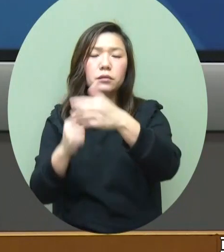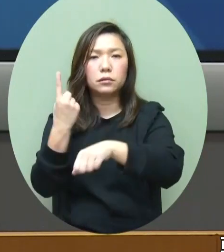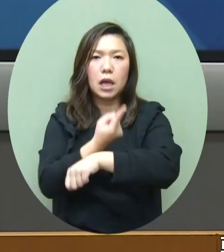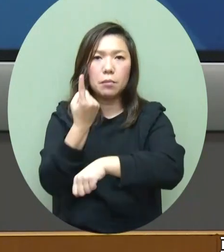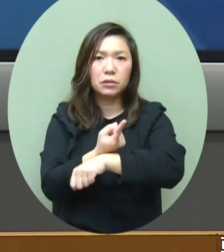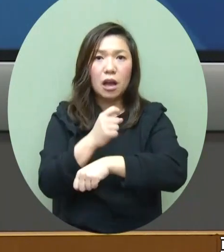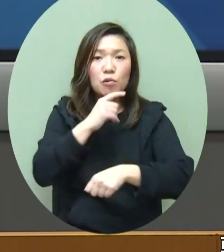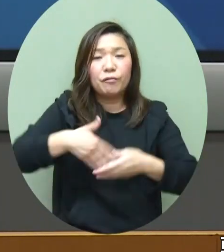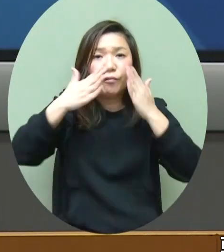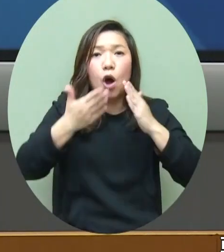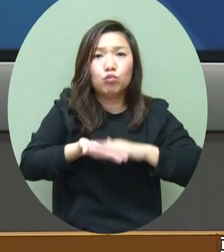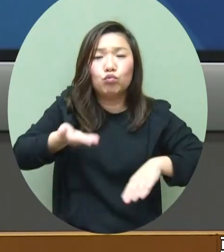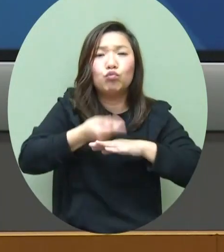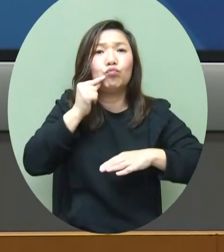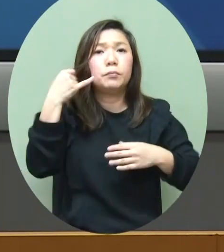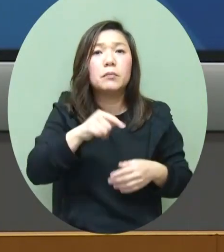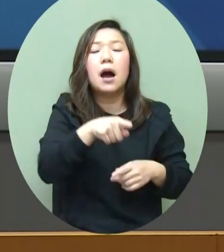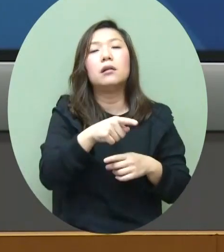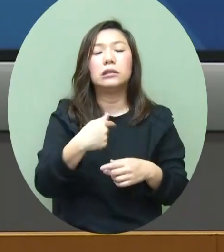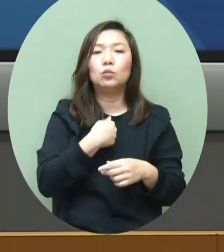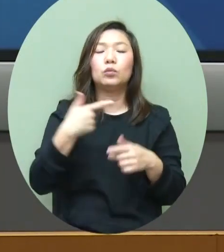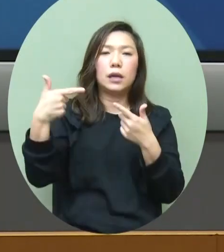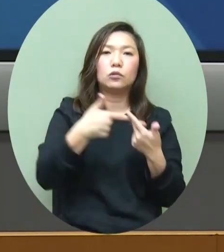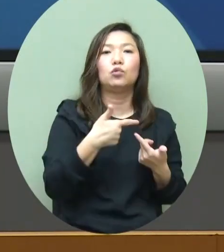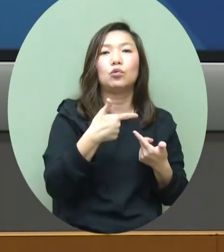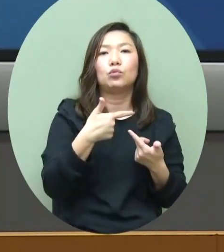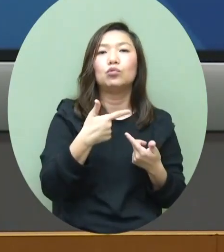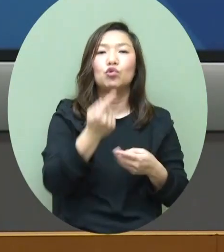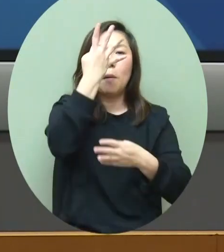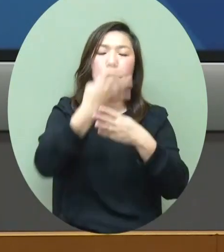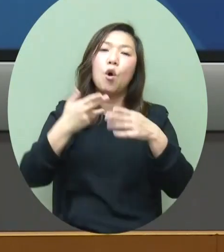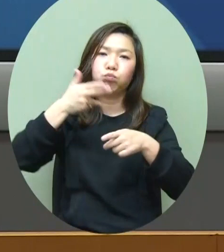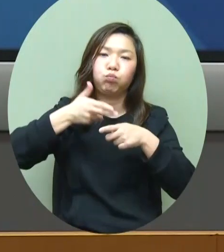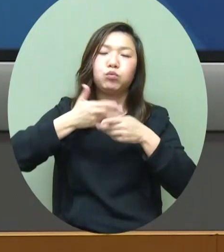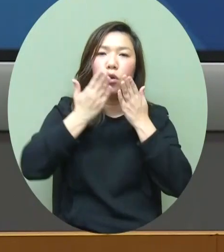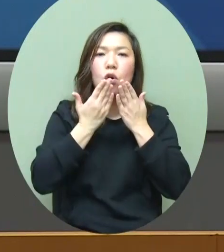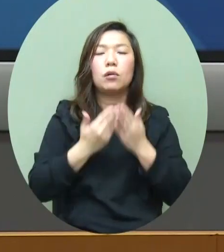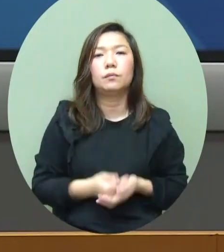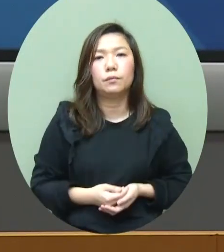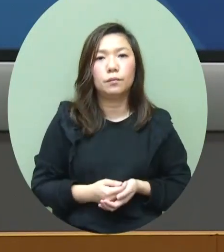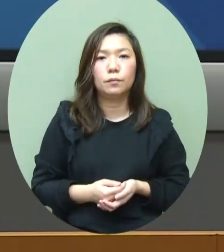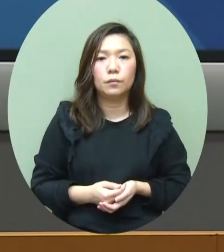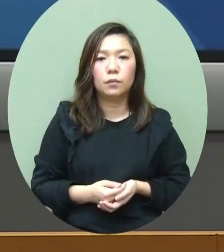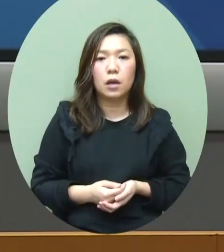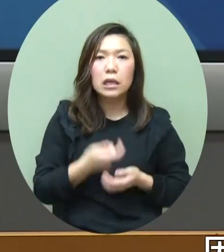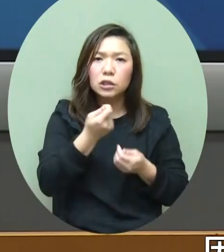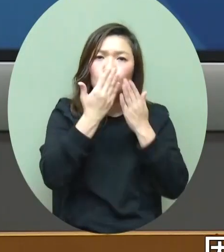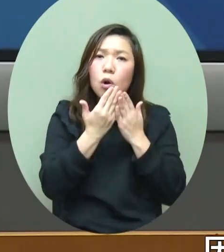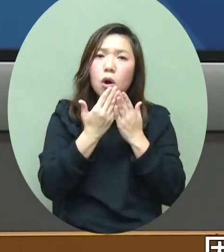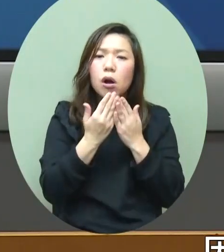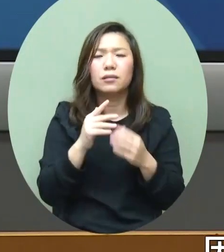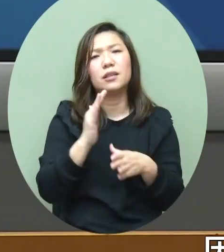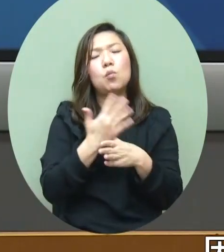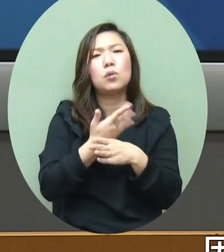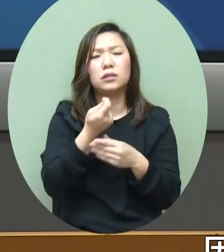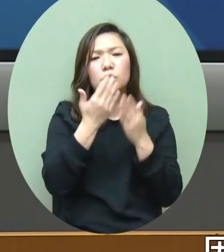未能恢復面授課堂的級別呢是會繼續進行網上課堂的。在小學方面，因為小學